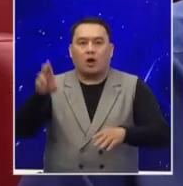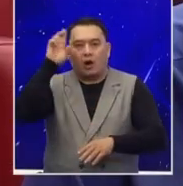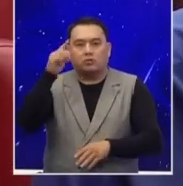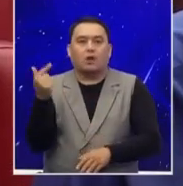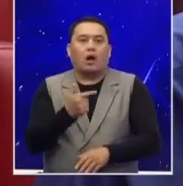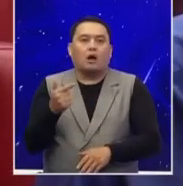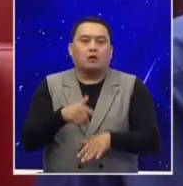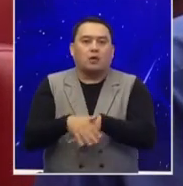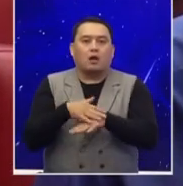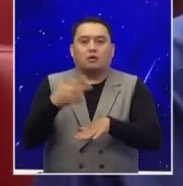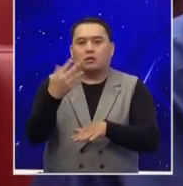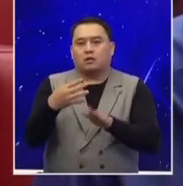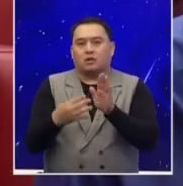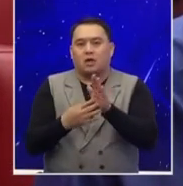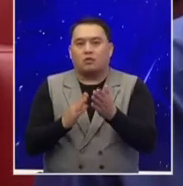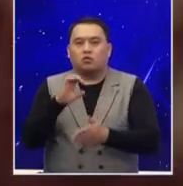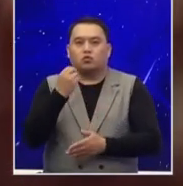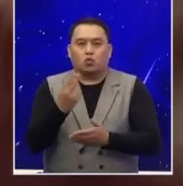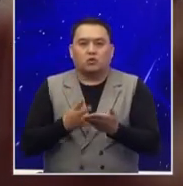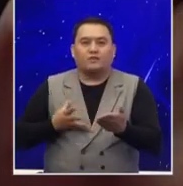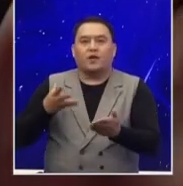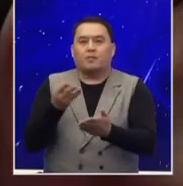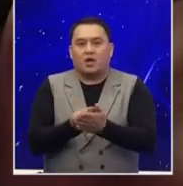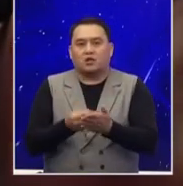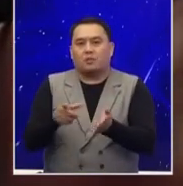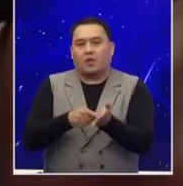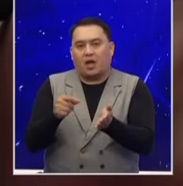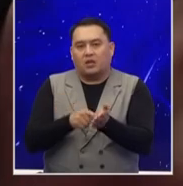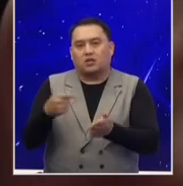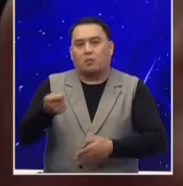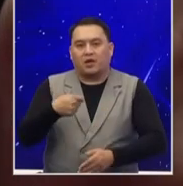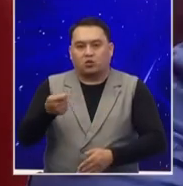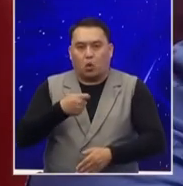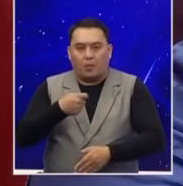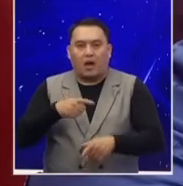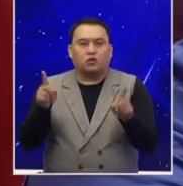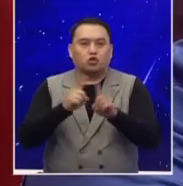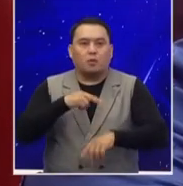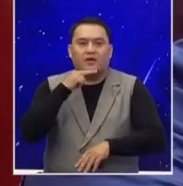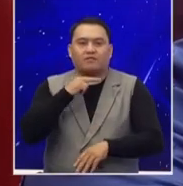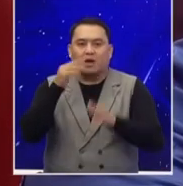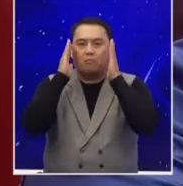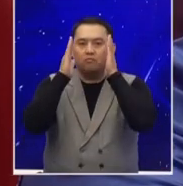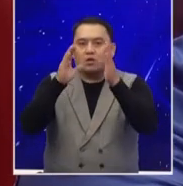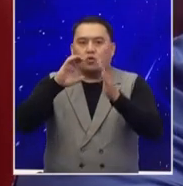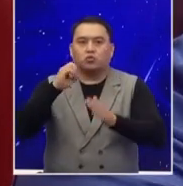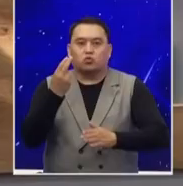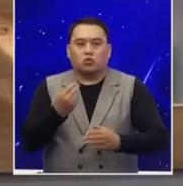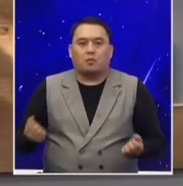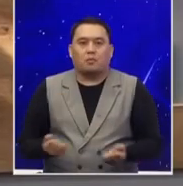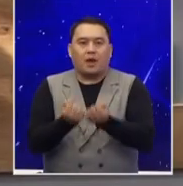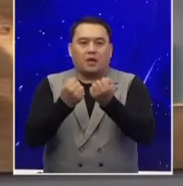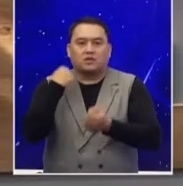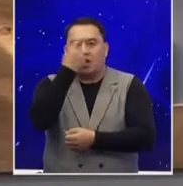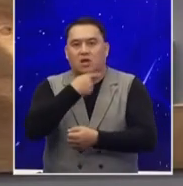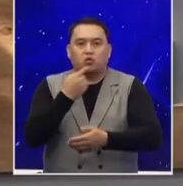гарантирует населению 39 видов социальных выплат в виде пенсии и пособий. Особое внимание уделяется социальной поддержке